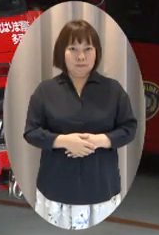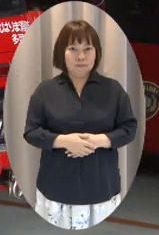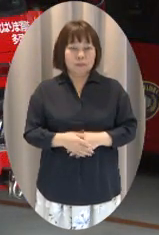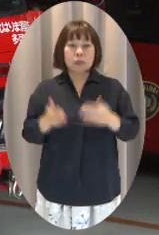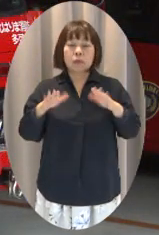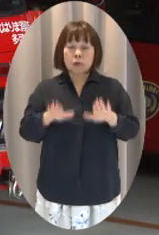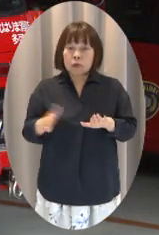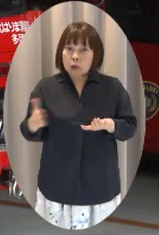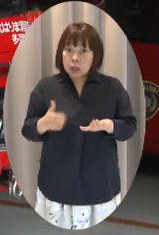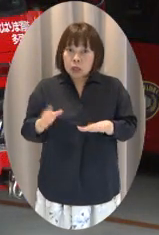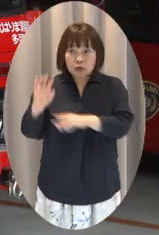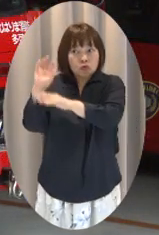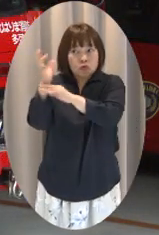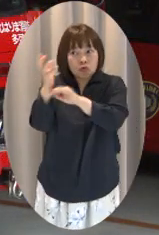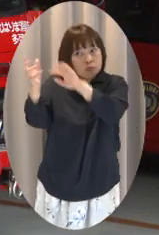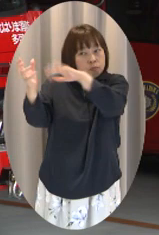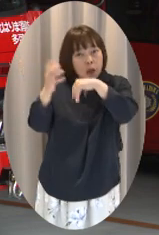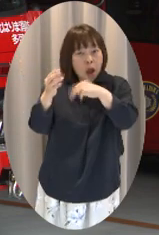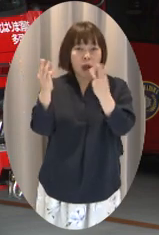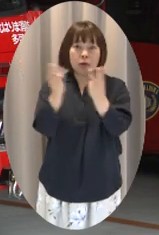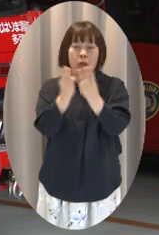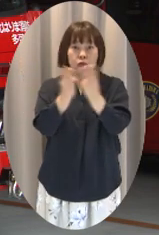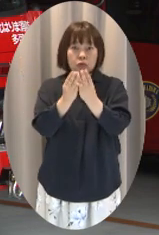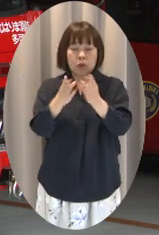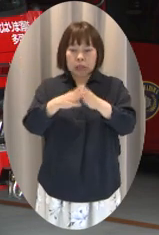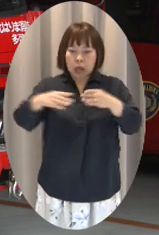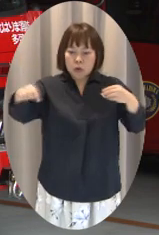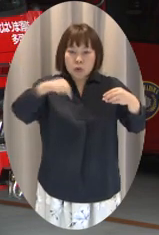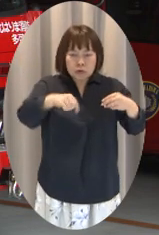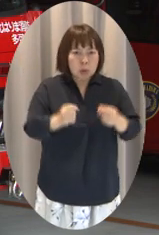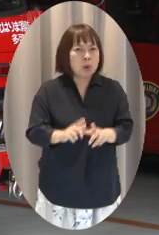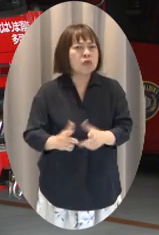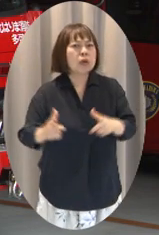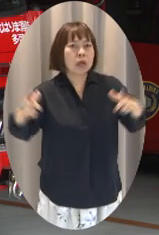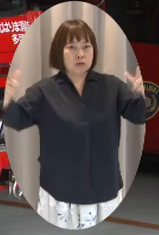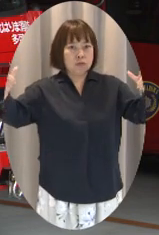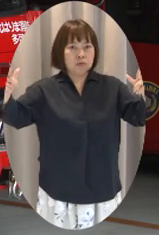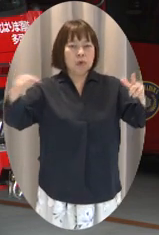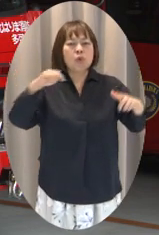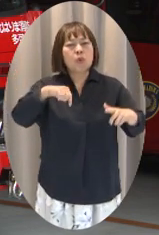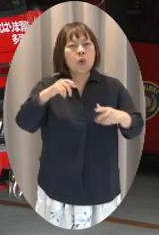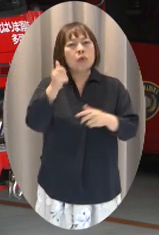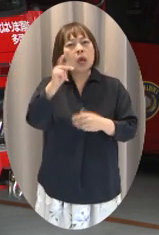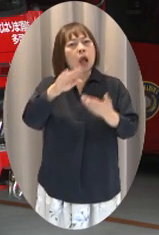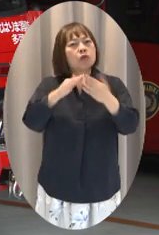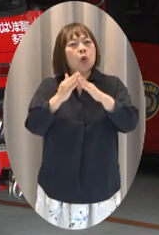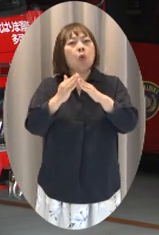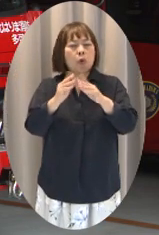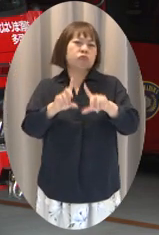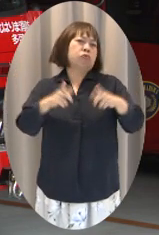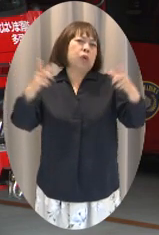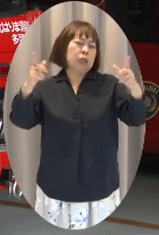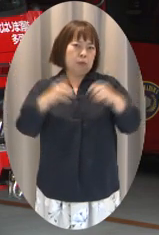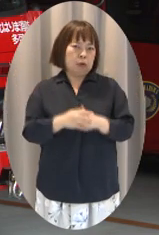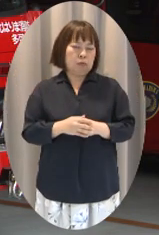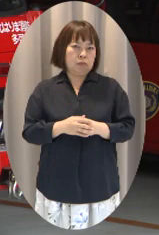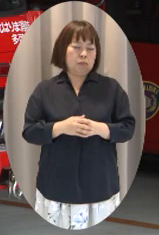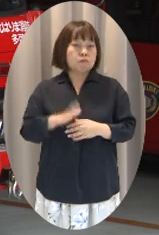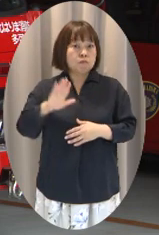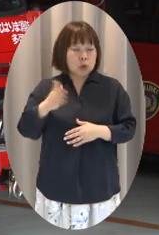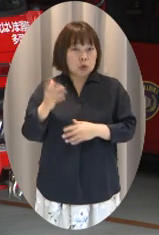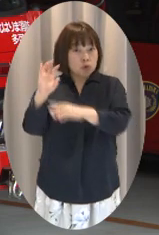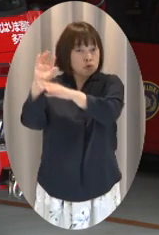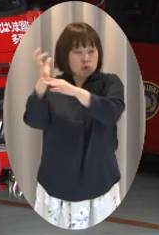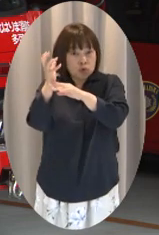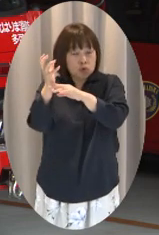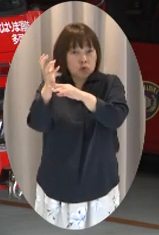近年、救急件数は全国的に増加しており、多可町も例外ではありません。しかし、救